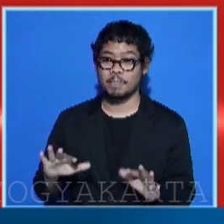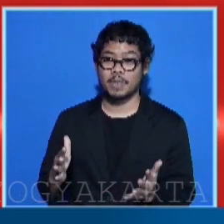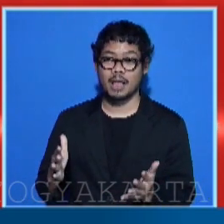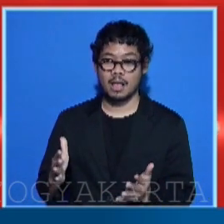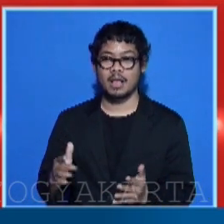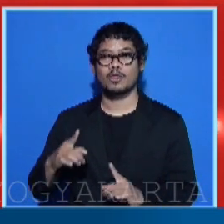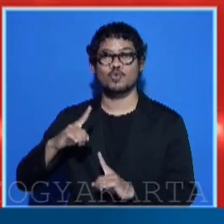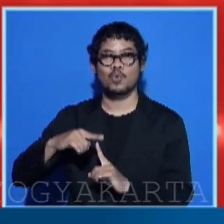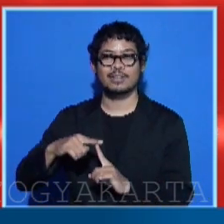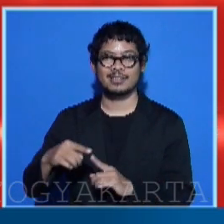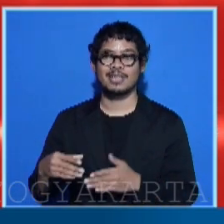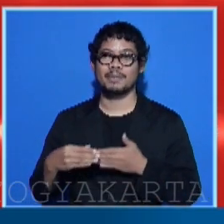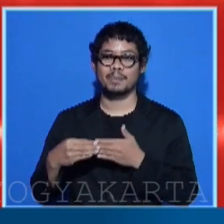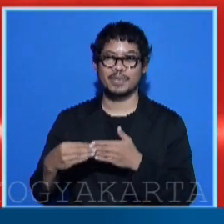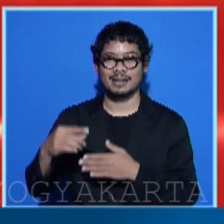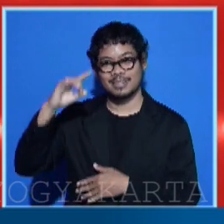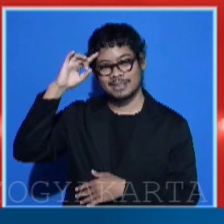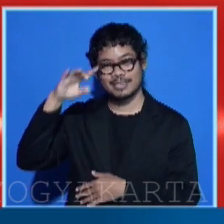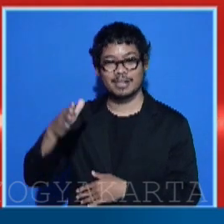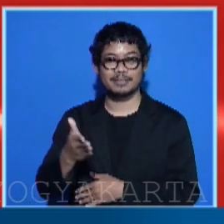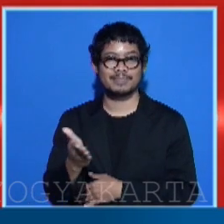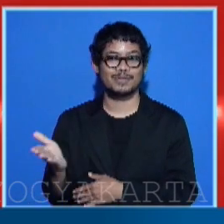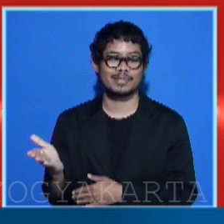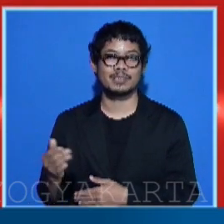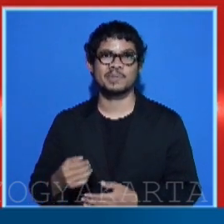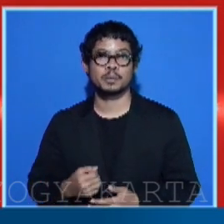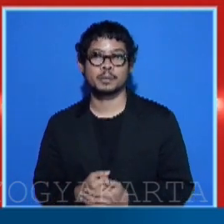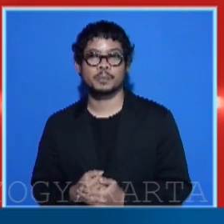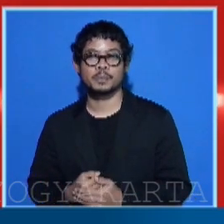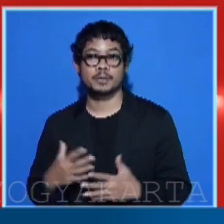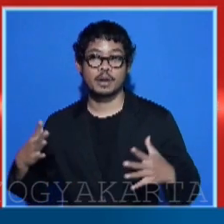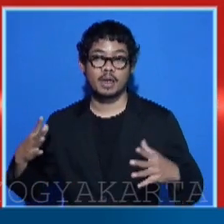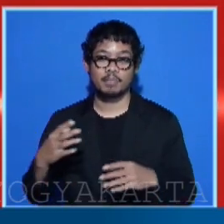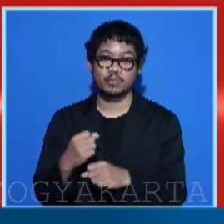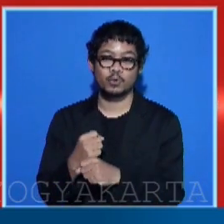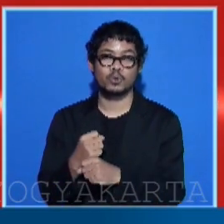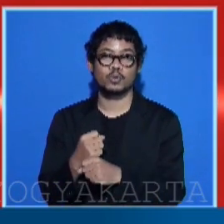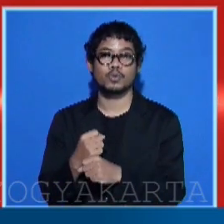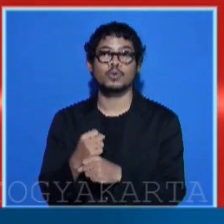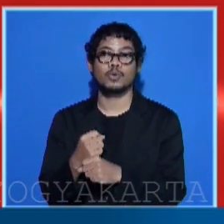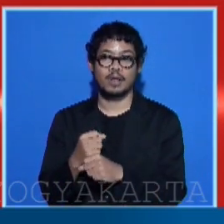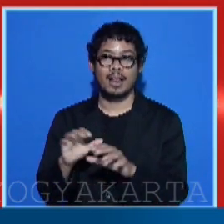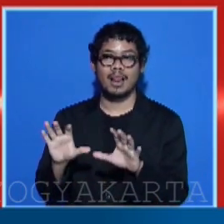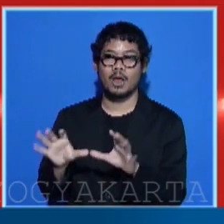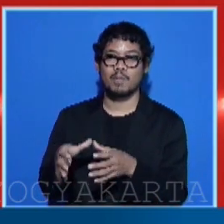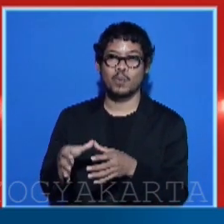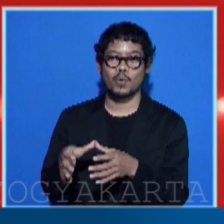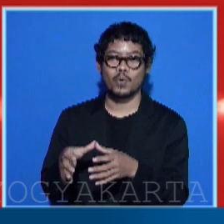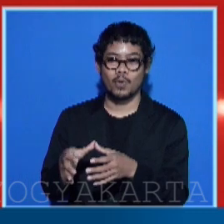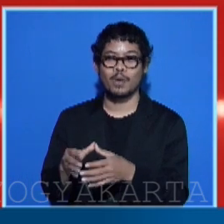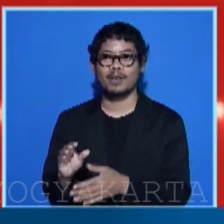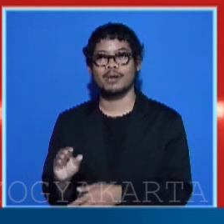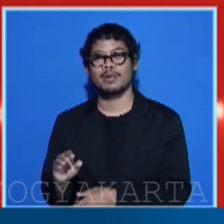lurah dan pamong yang tergabung dalam paguyuban lurah dan pamong